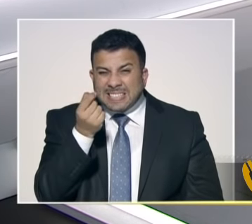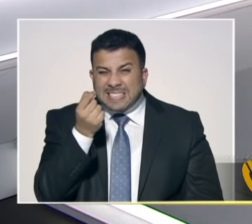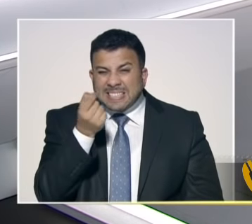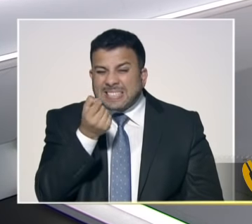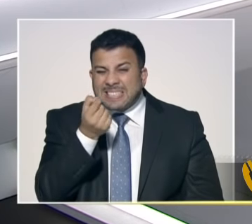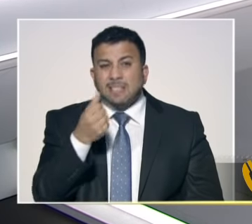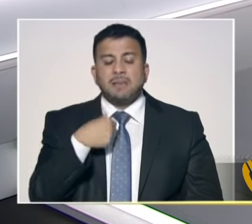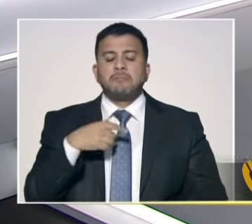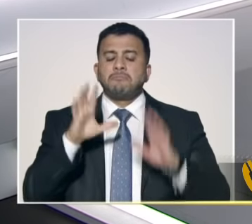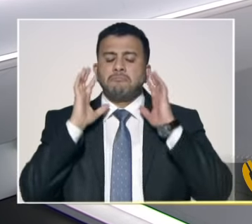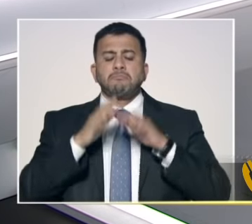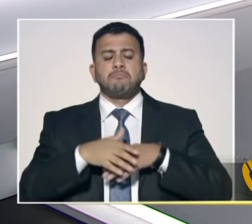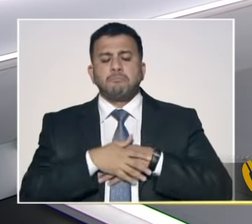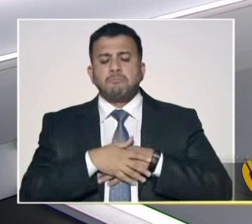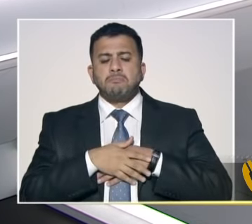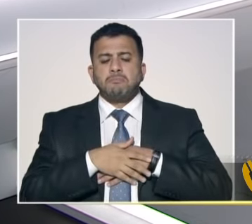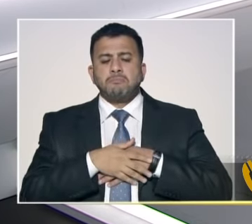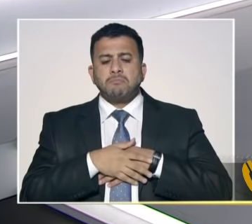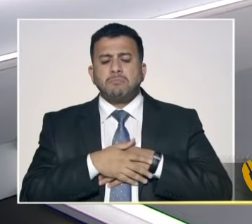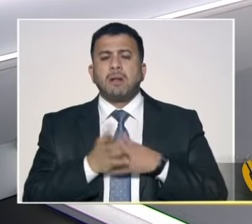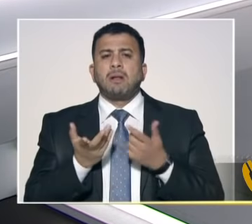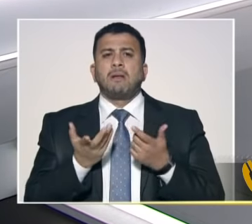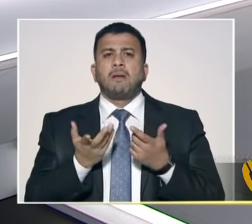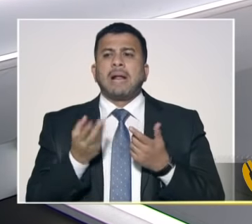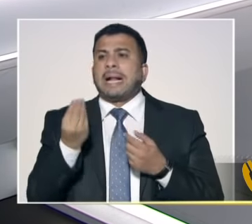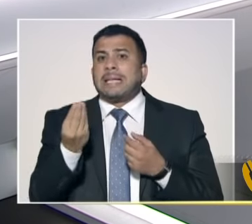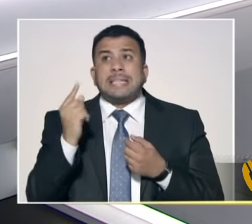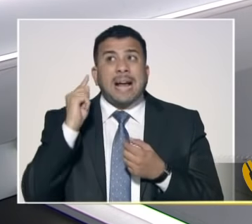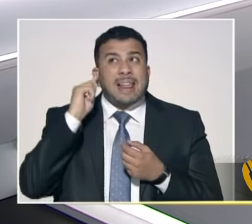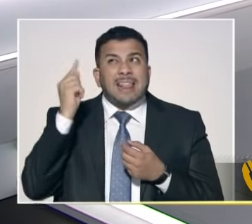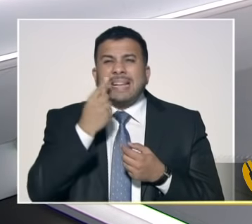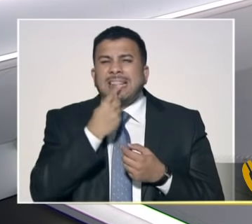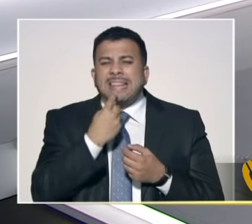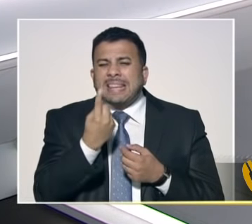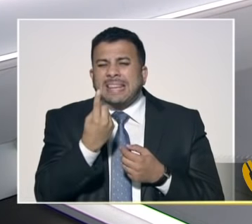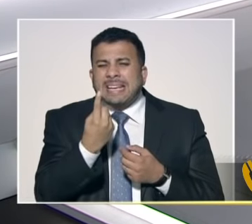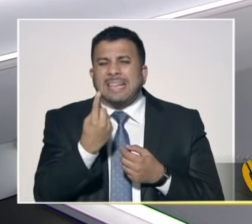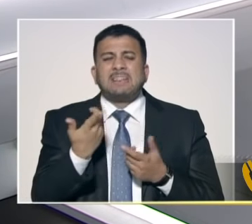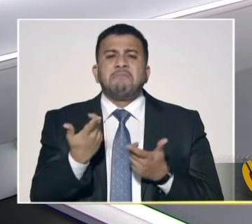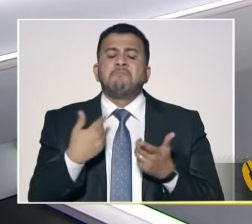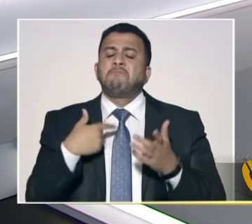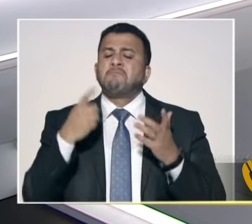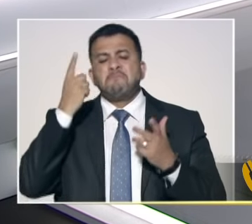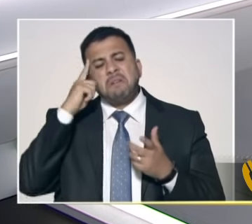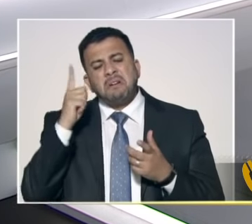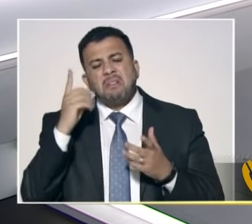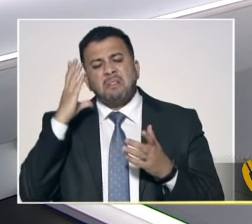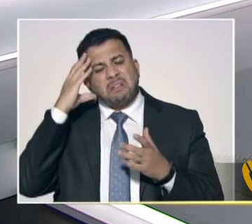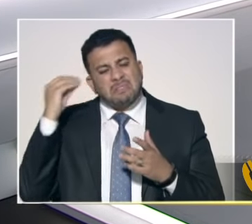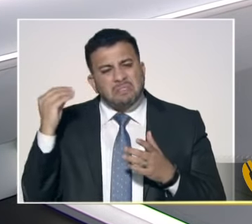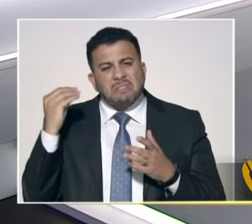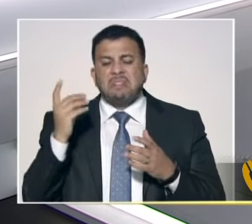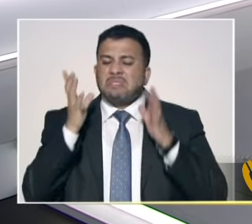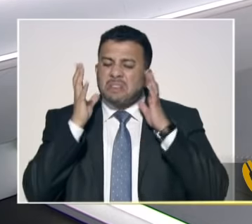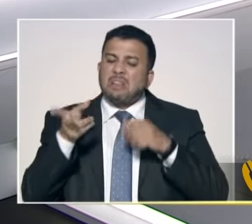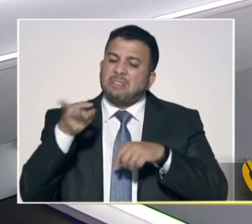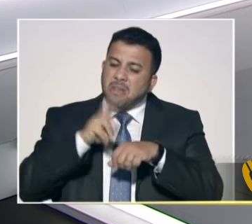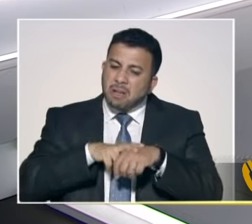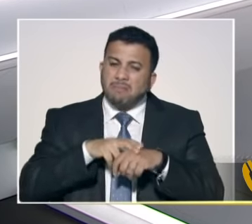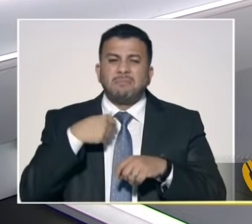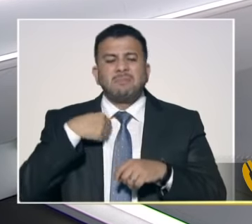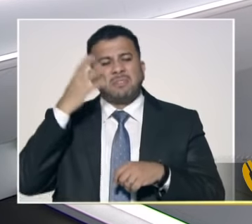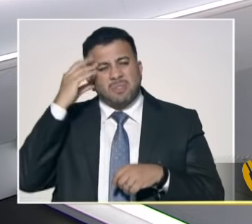أحيانا أصليها أرجعها وأحيانا ما أخليها، وعندي يعني ظروف صعبة حيل والله أنساها. إيه